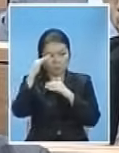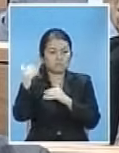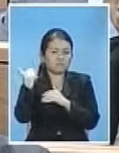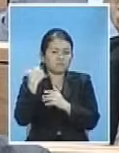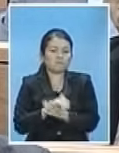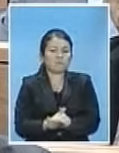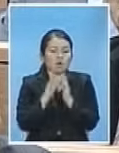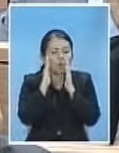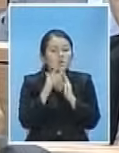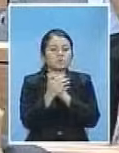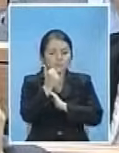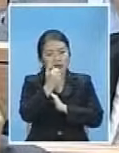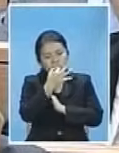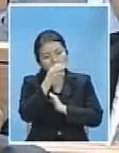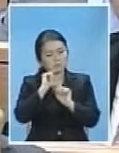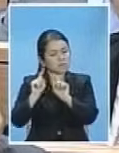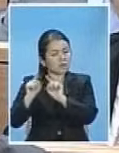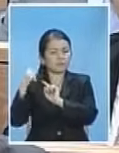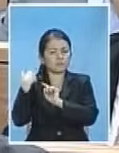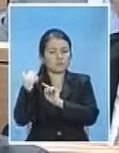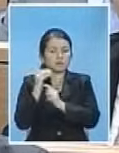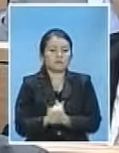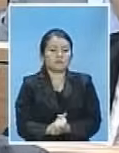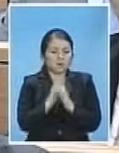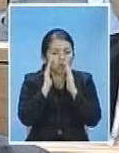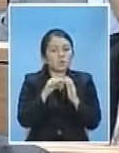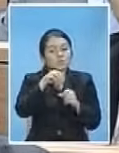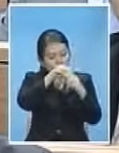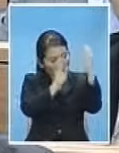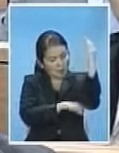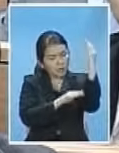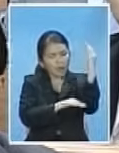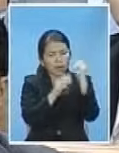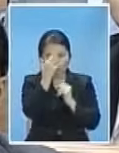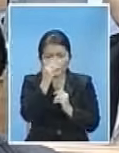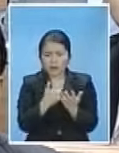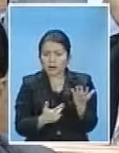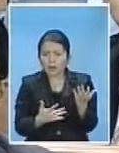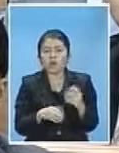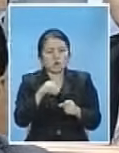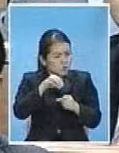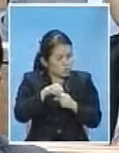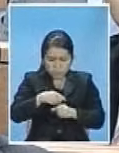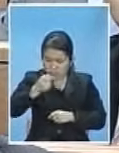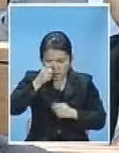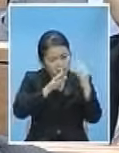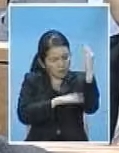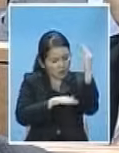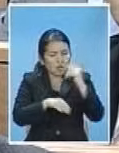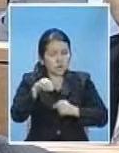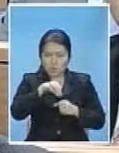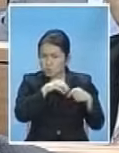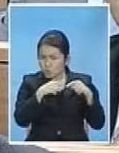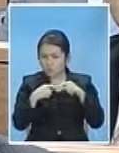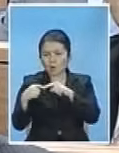ธานครับทุกอาชีพที่ผมกราบเรียนยกย่องคนที่อยู่ในที่นั้นเพราะว่าเขาไม่ออกยังยืนหยัดนับตั้งแต่พ